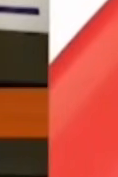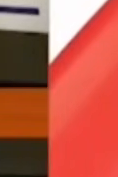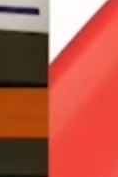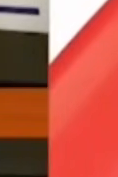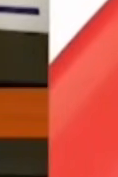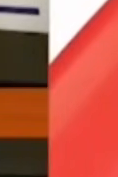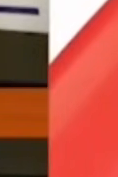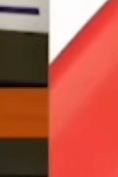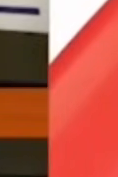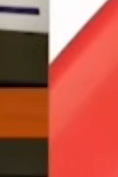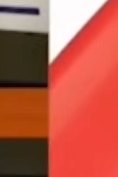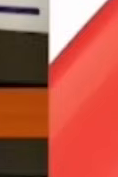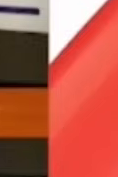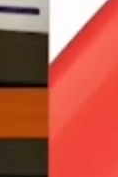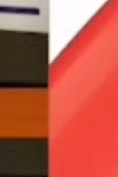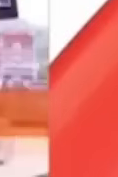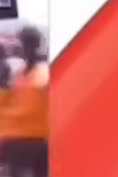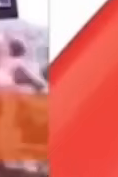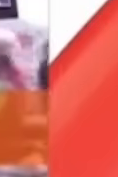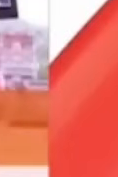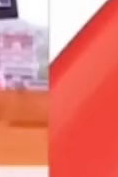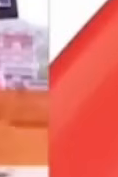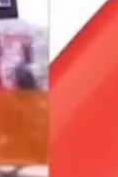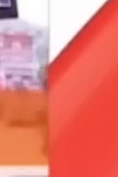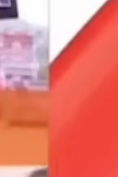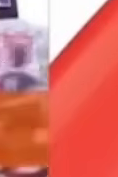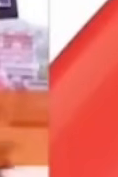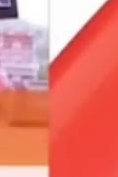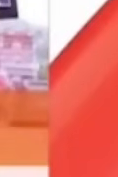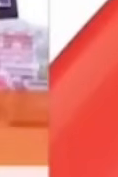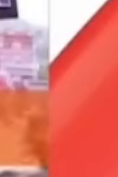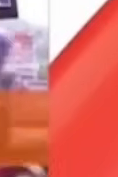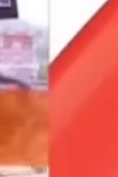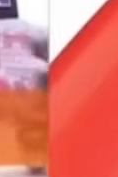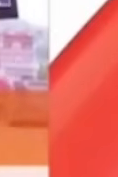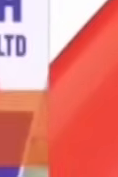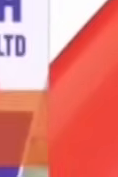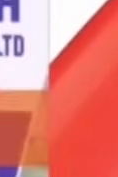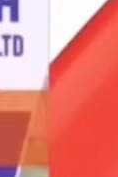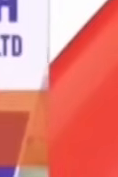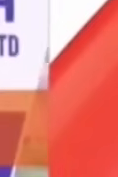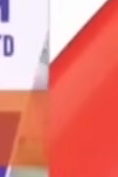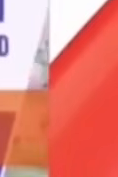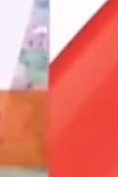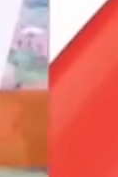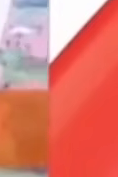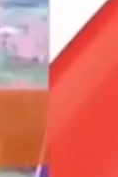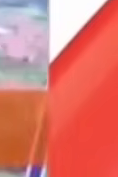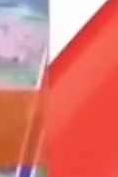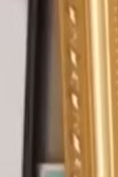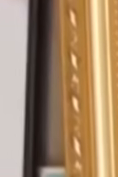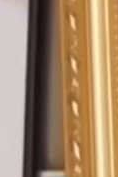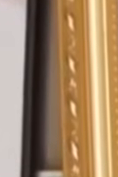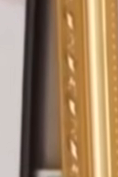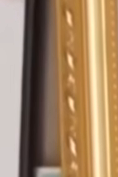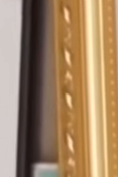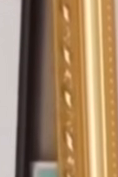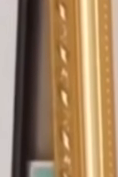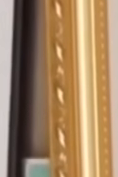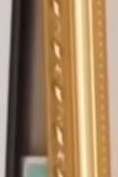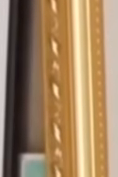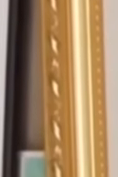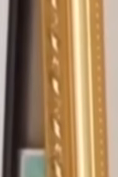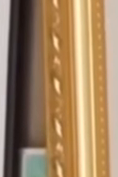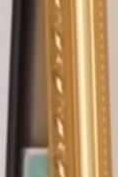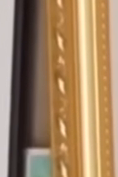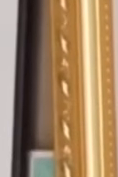Itawa omwali yogwo kutano room E6. Obobo kubile kusimu beba Big Clara H Property Services Uganda Limited.